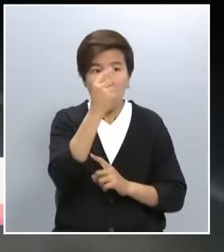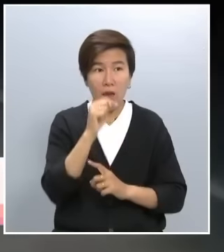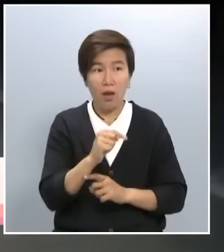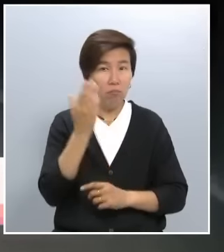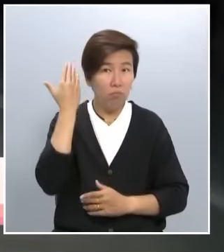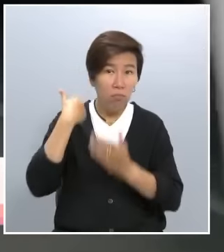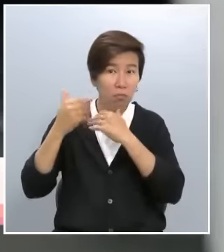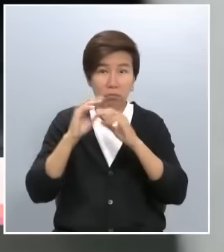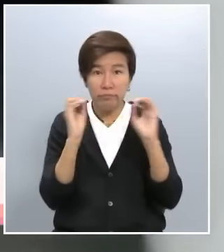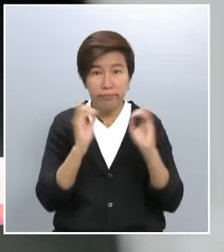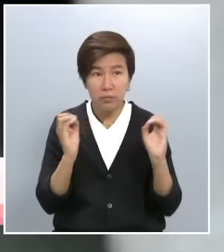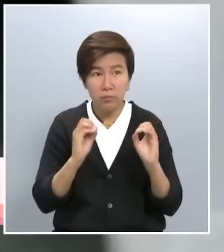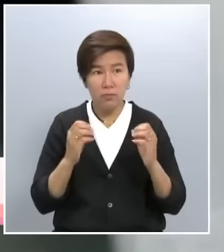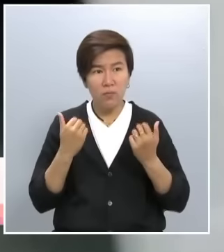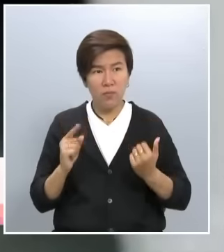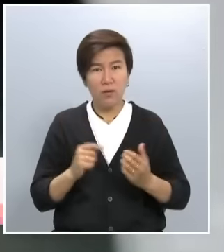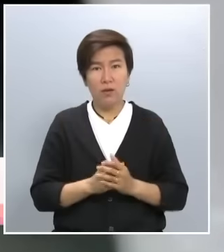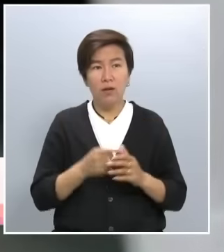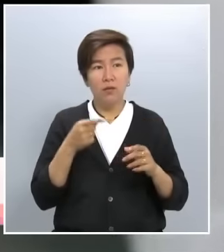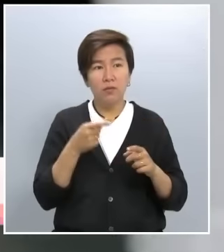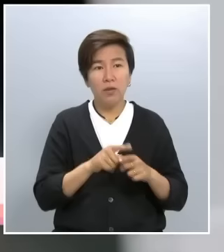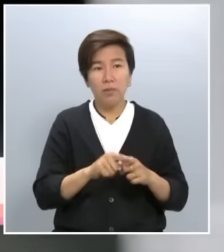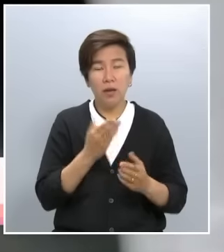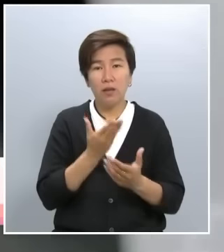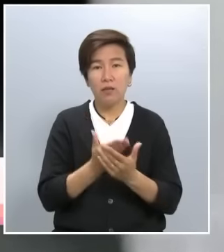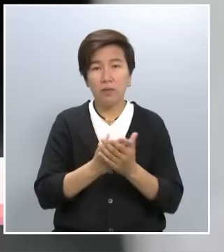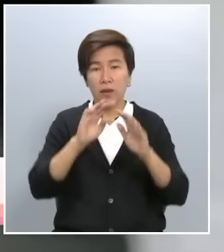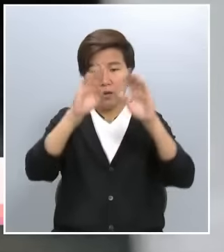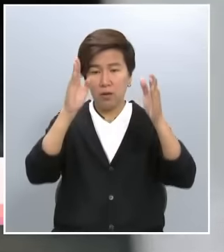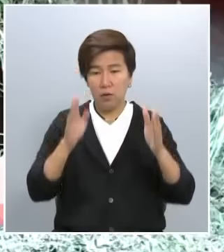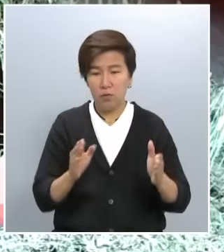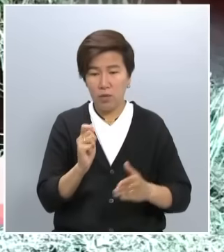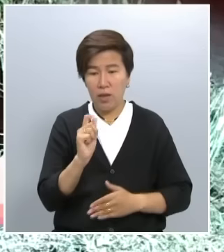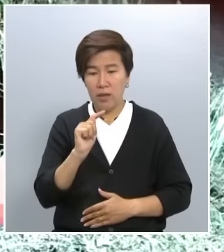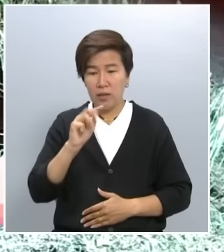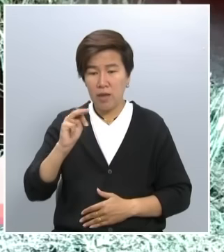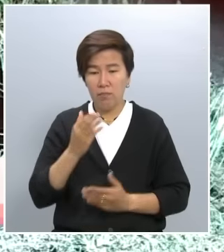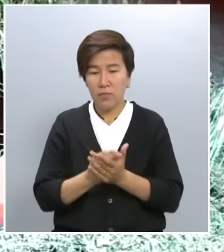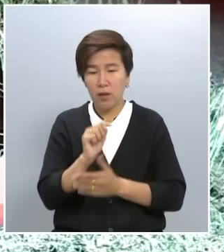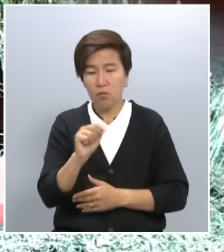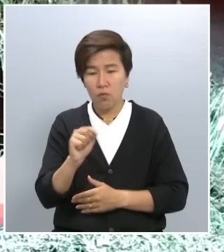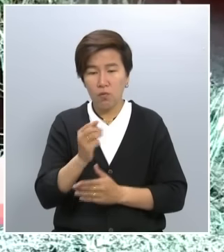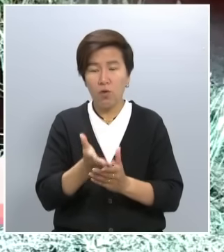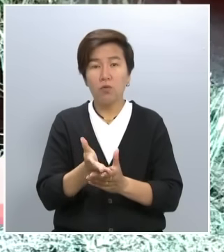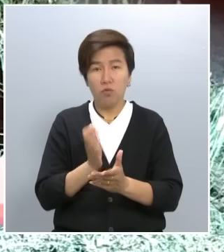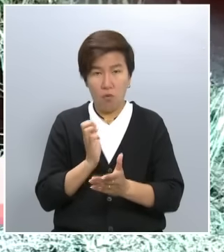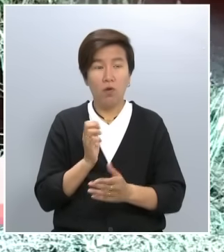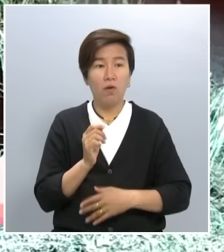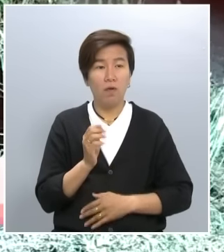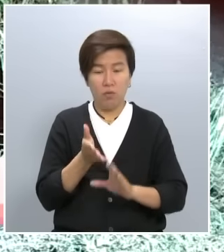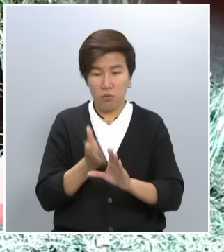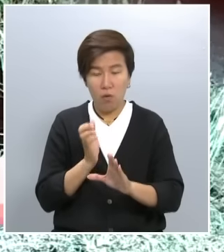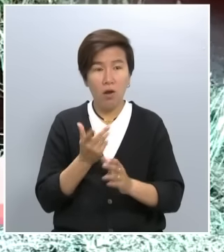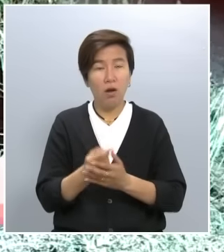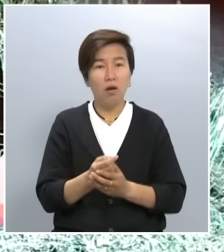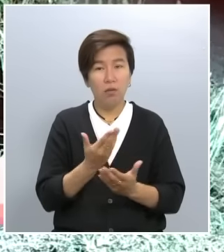ที่แล้วก็ทราบว่าคนเจ็บไปกดเงินที่ตู้ ATM หน้าโรงพยาบาลก่อนที่จะเดินทางกลับบ้านนะคะตำรว